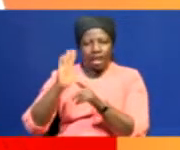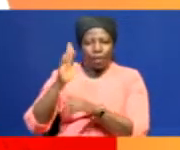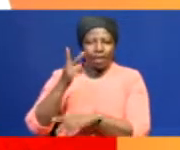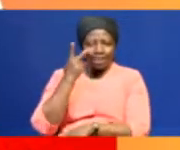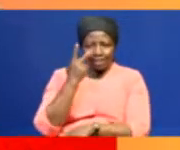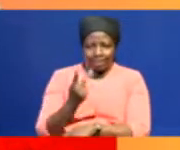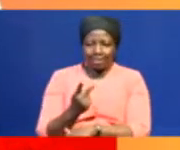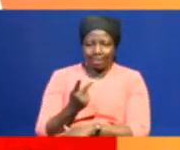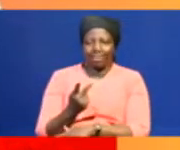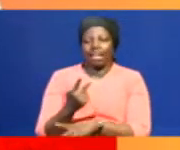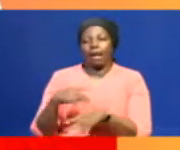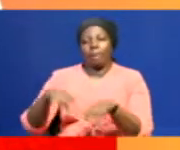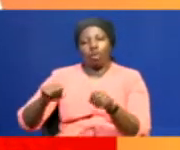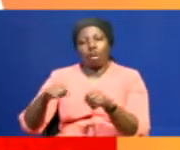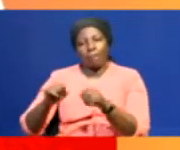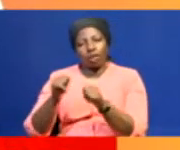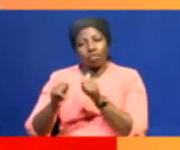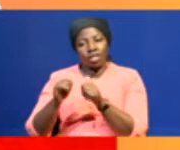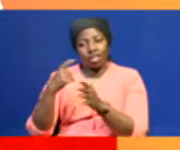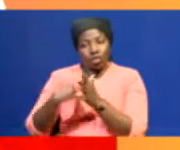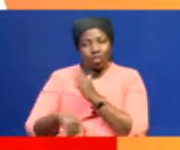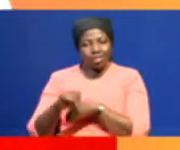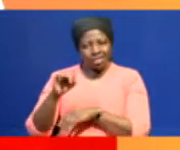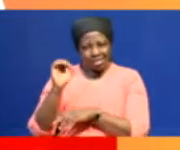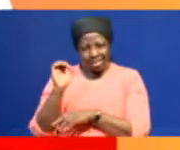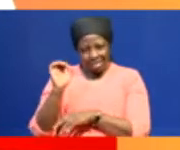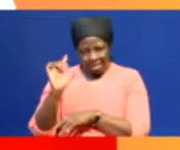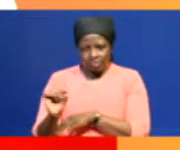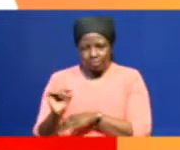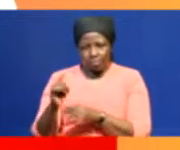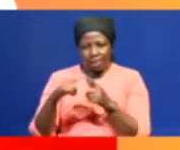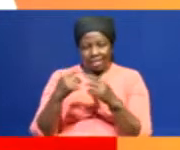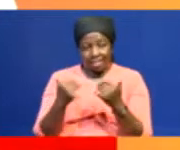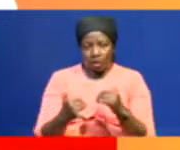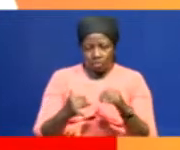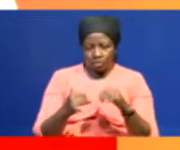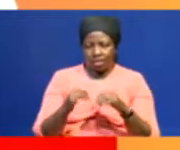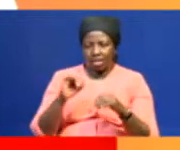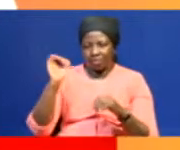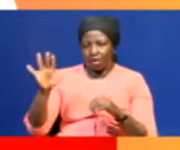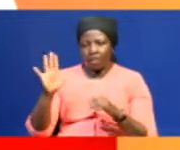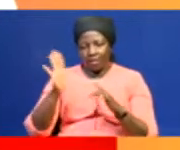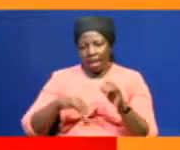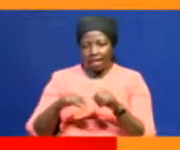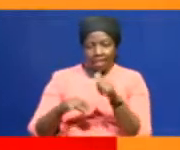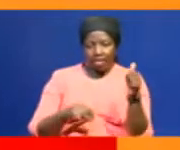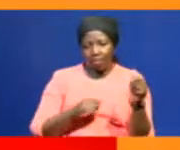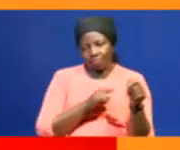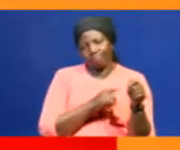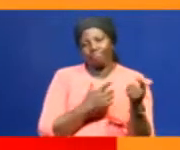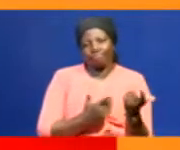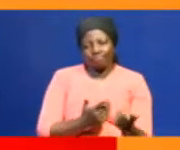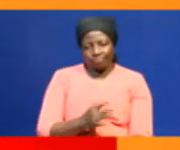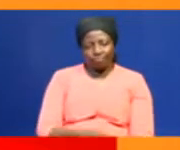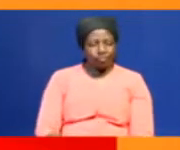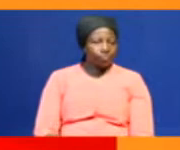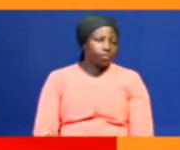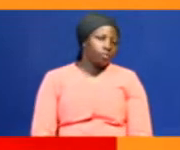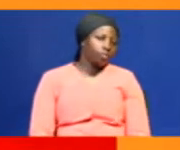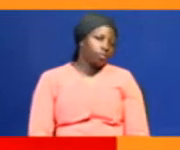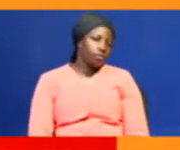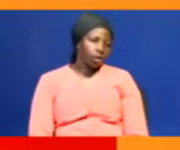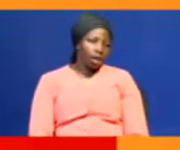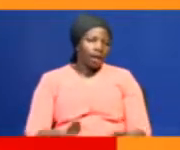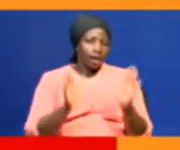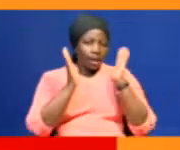ambazo ziko na bei nafuu, lakini kwa sasa bado ziko juu kuliko hizi zingine. Naam. Sasa tuangazie swali ambalo pengine litaleta uchachu vinywani mwa wengi, na